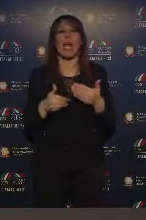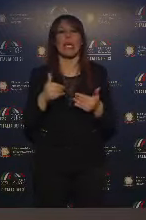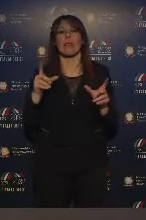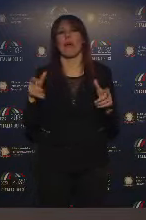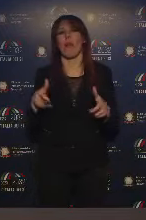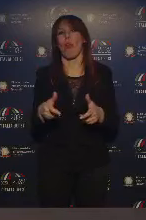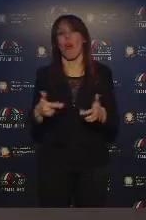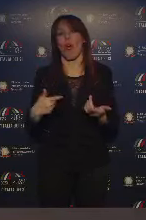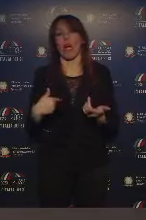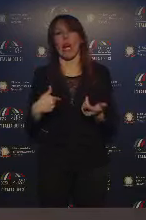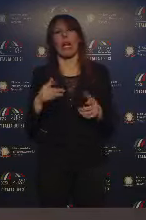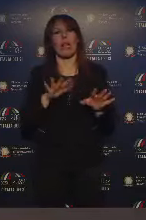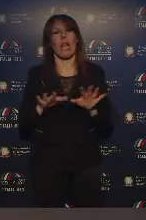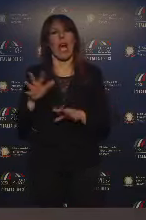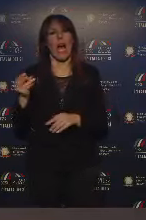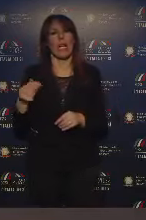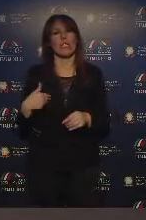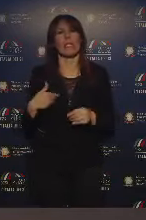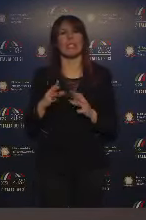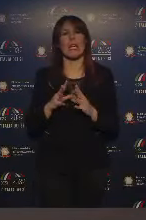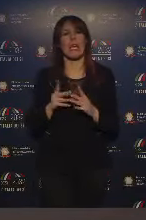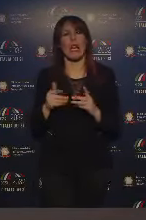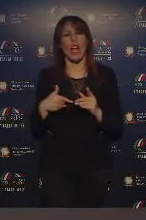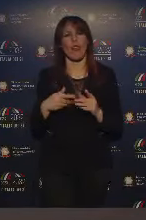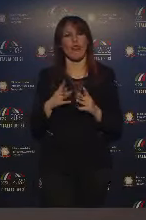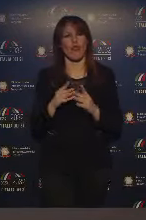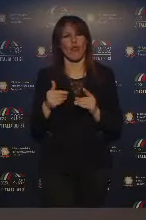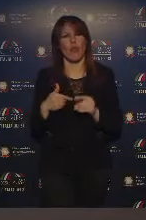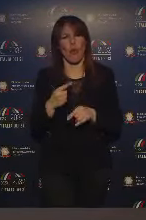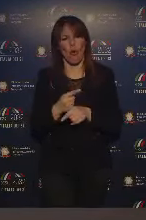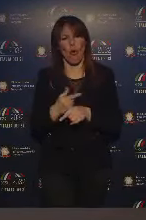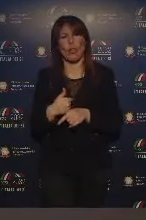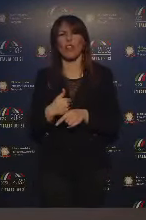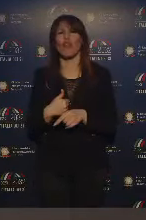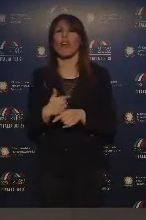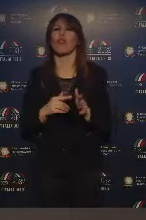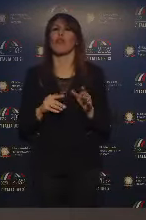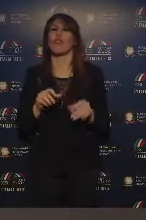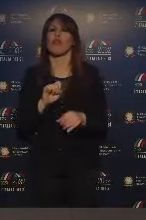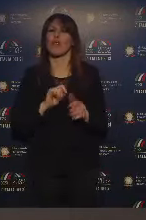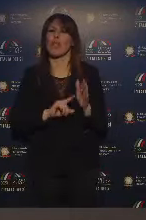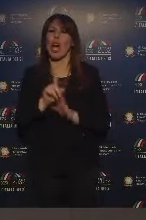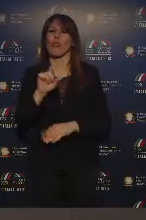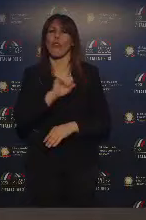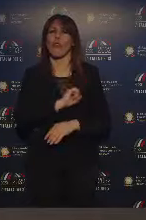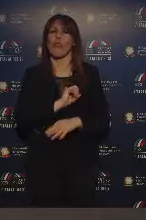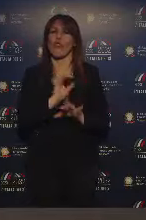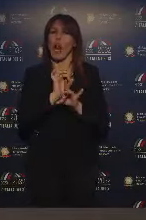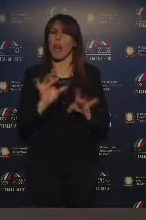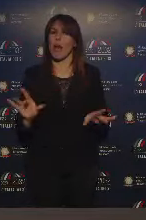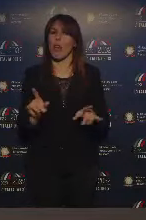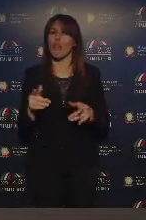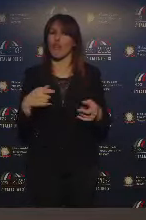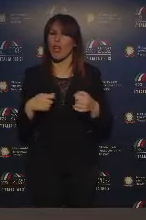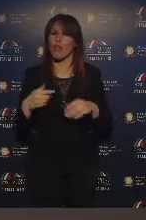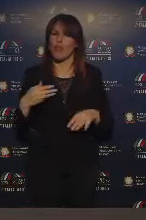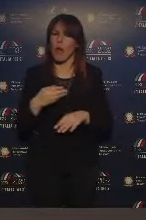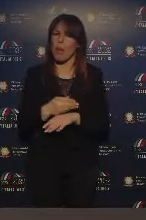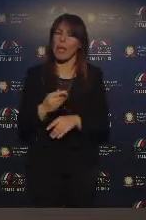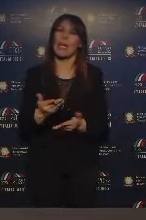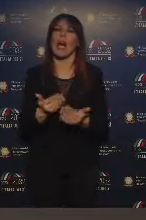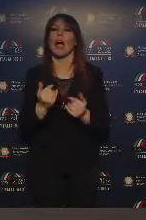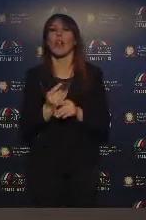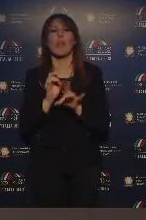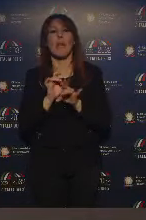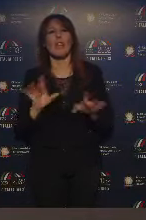che stiamo avendo ragione Abbiamo messo risultato fiducia libero accesso al mercato liberalizzazione degli appalti digitalizzazione